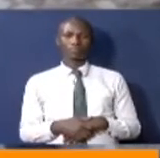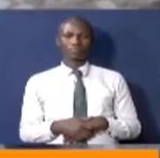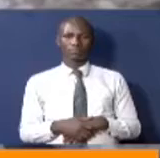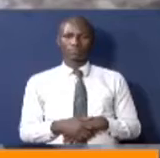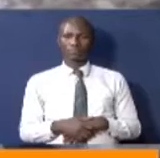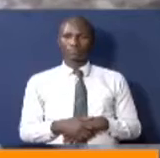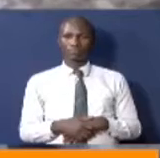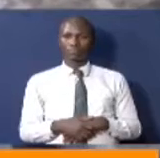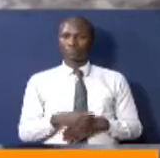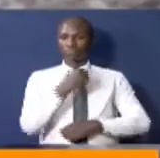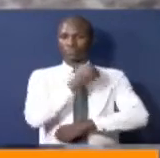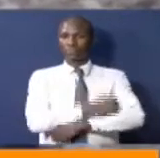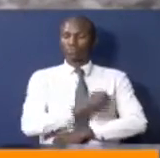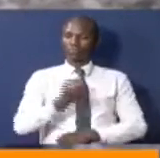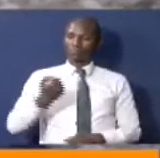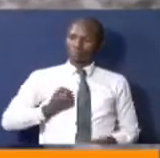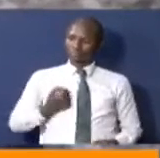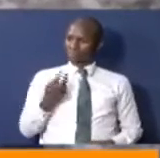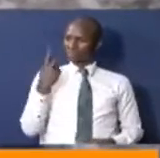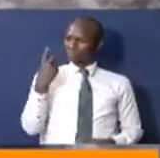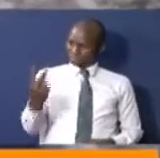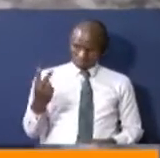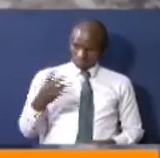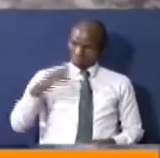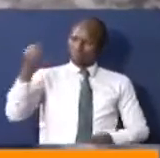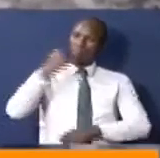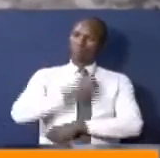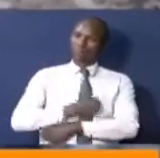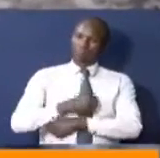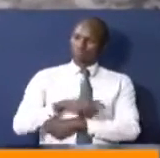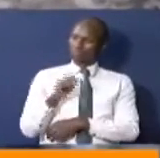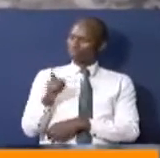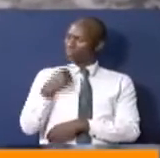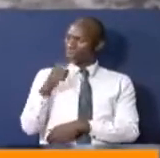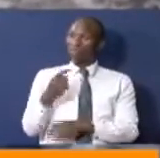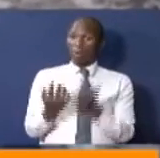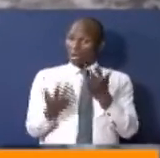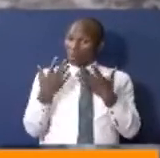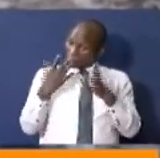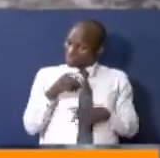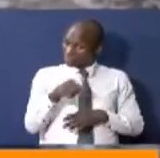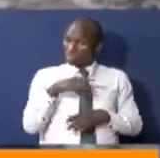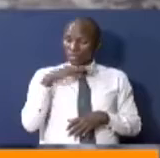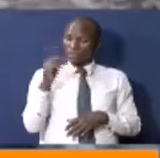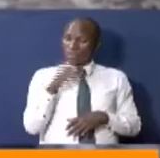Wale wameenda shule ni wasichana wawili. Ndio wanavuatwa na huyu amechomeka.